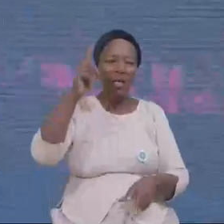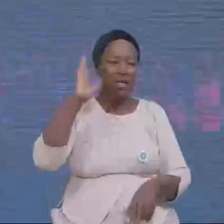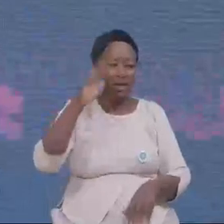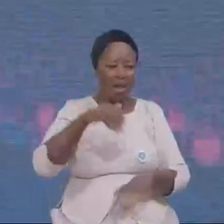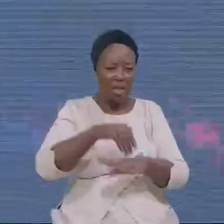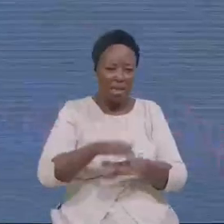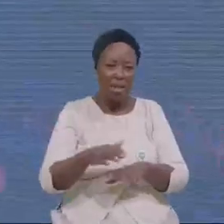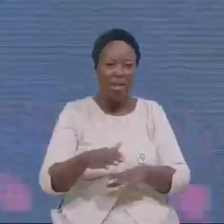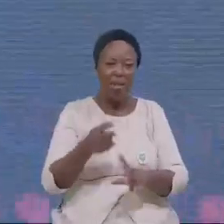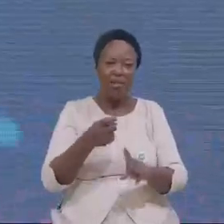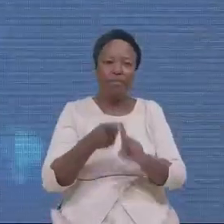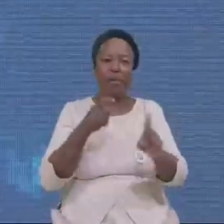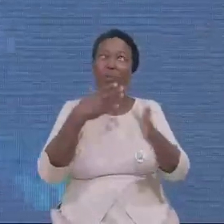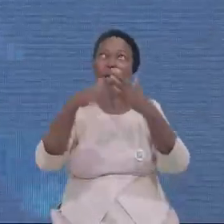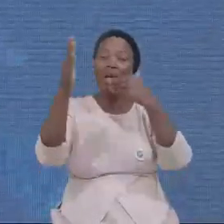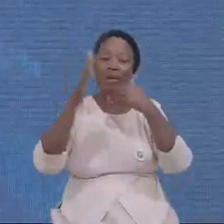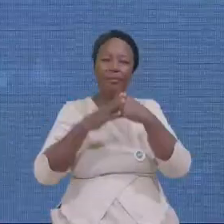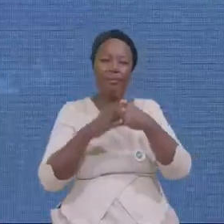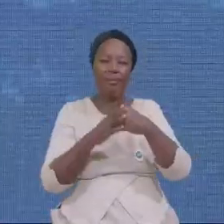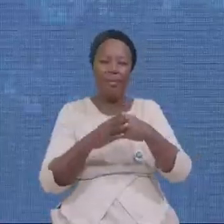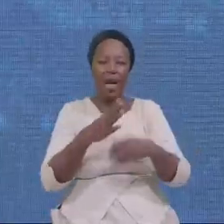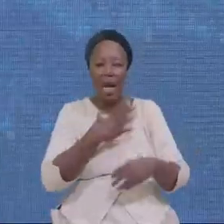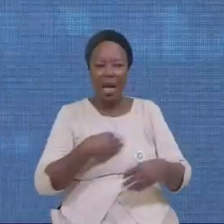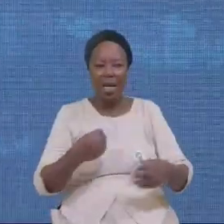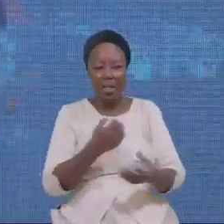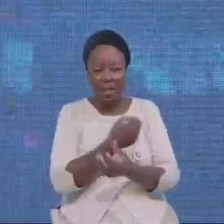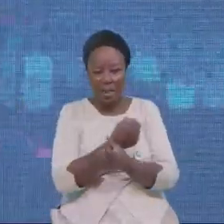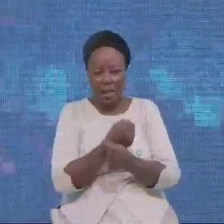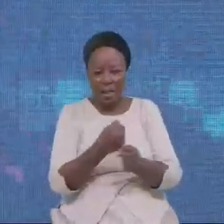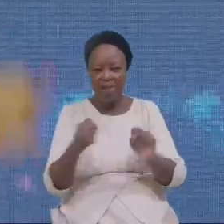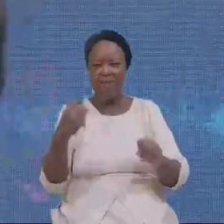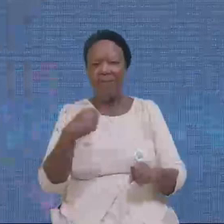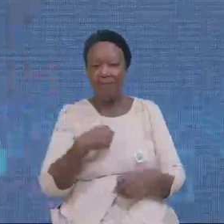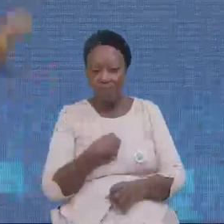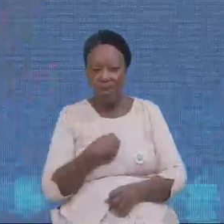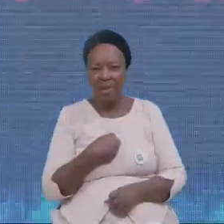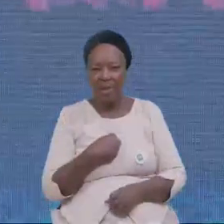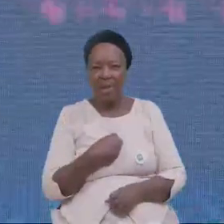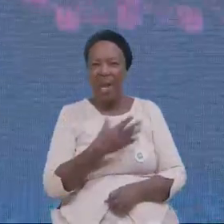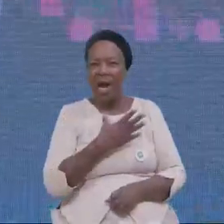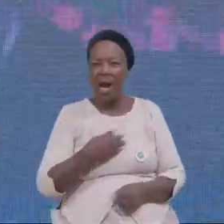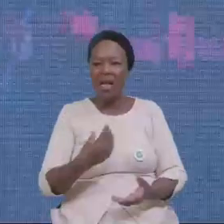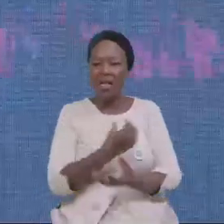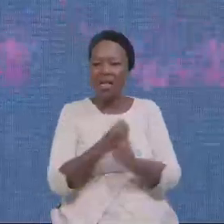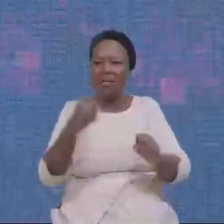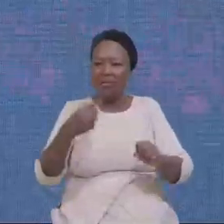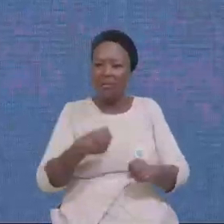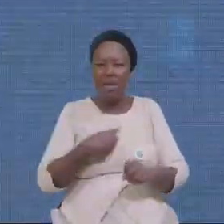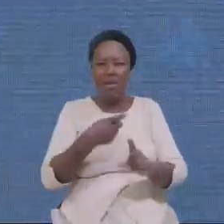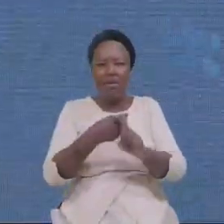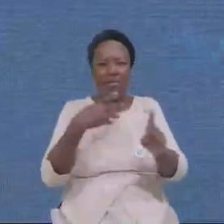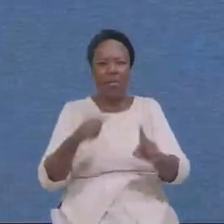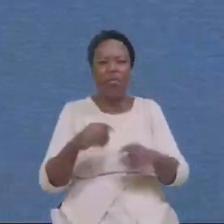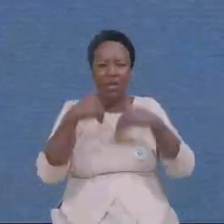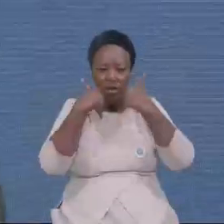du ciel le salut et me sauvera. Et me sauvera. Tandis